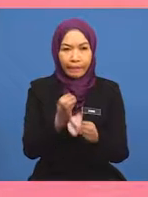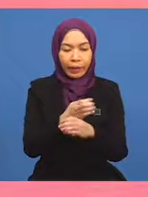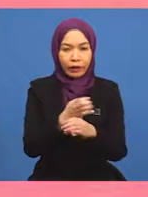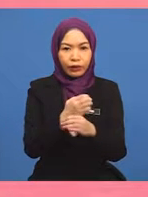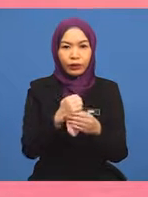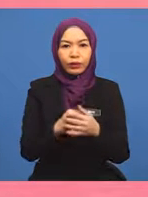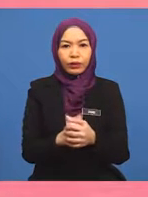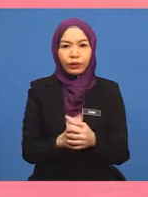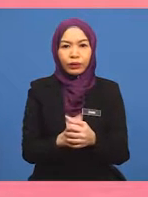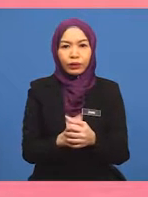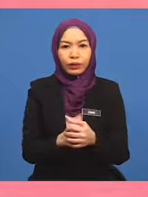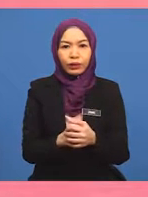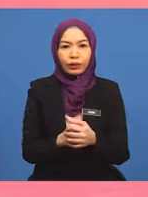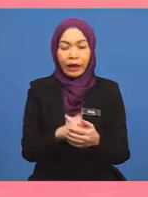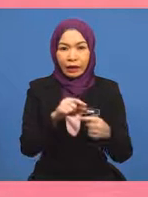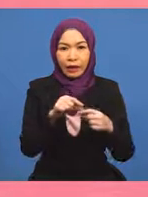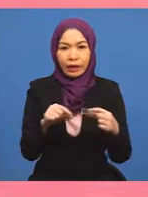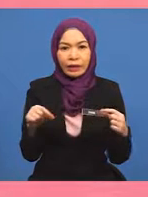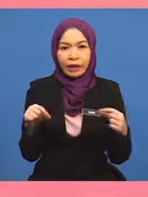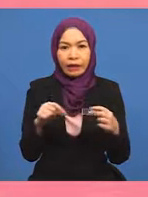bentuk, garisan,